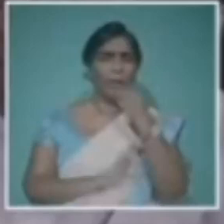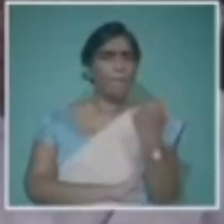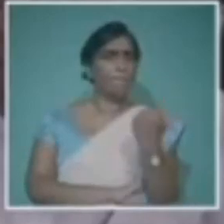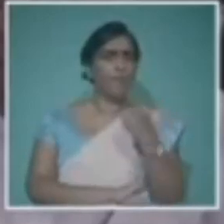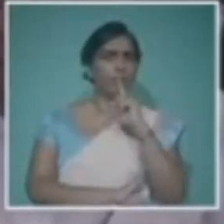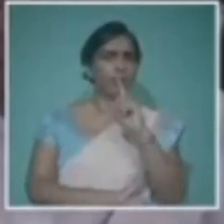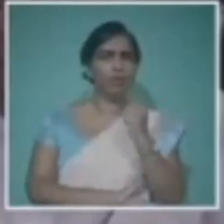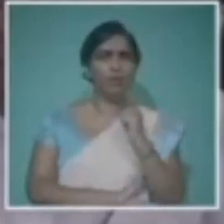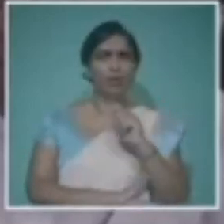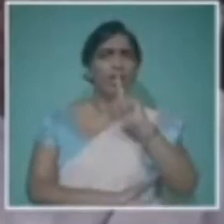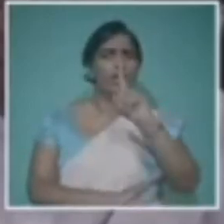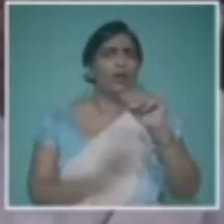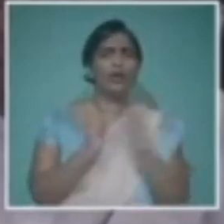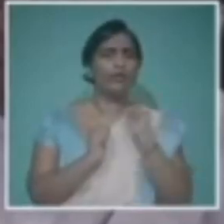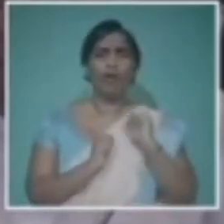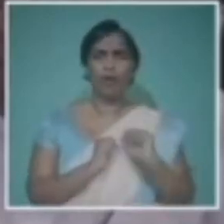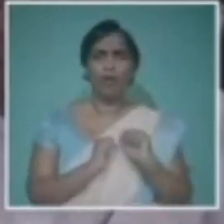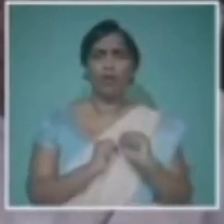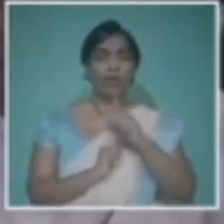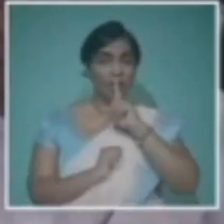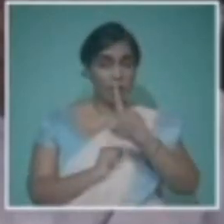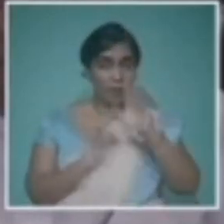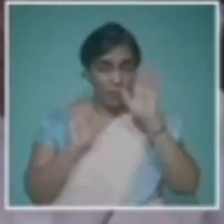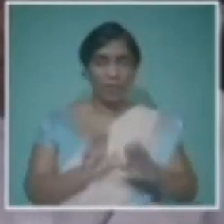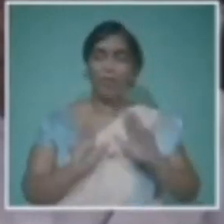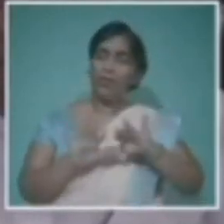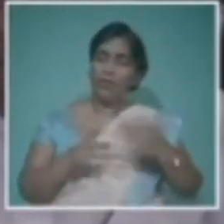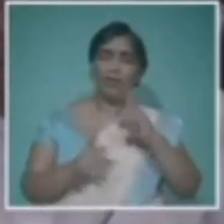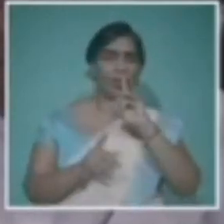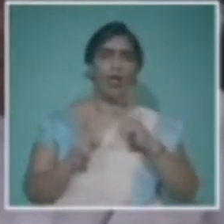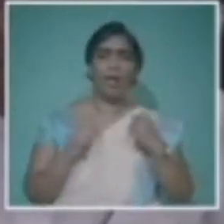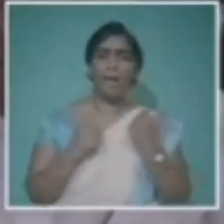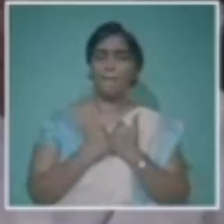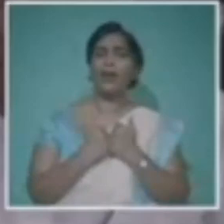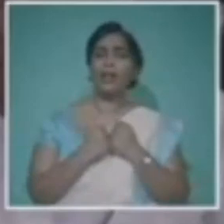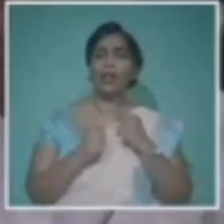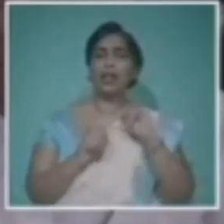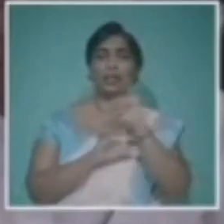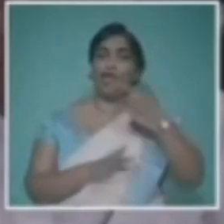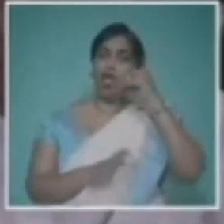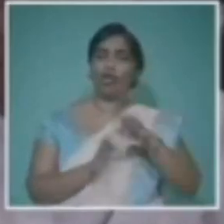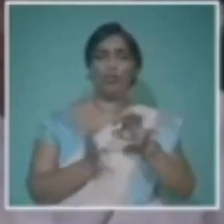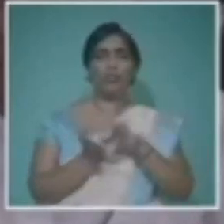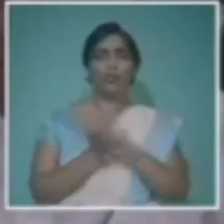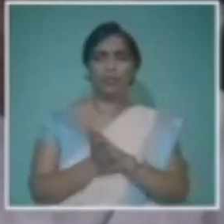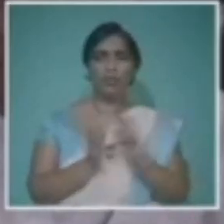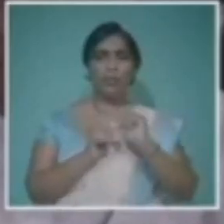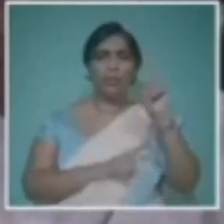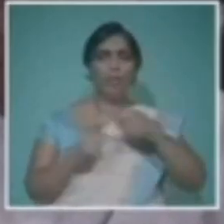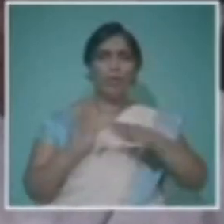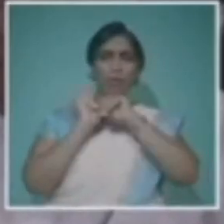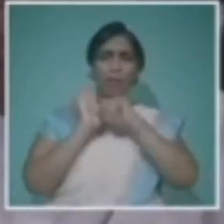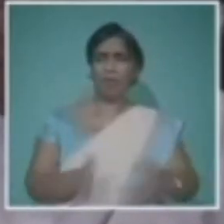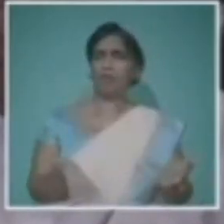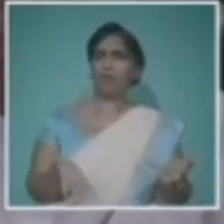තිබුණේ. කවුද එහෙම කළේ? එහෙම කළාට පස්සේ කවුරු හරි කියනවා නම් අප්‍රේල් 16 වෙනිද අනුමැතියක් ගත්තා කියලා. ඒ කියන්නේ පාර්ලිමේන්තුව හැලු